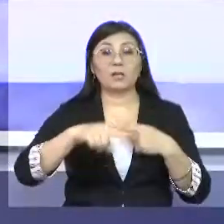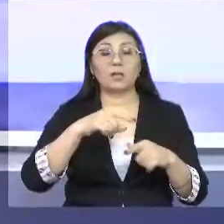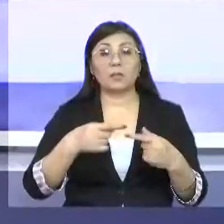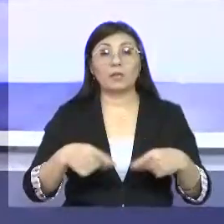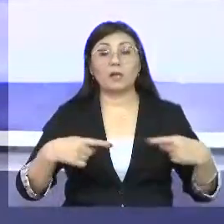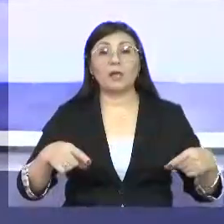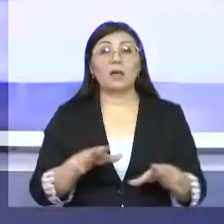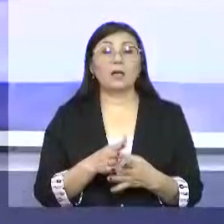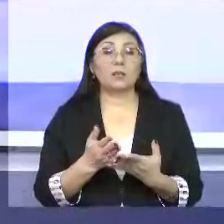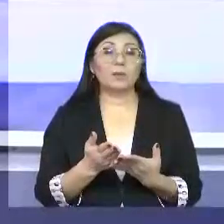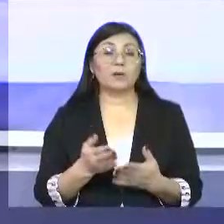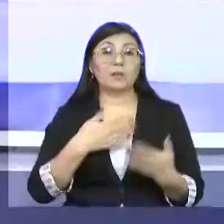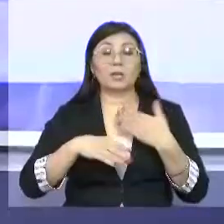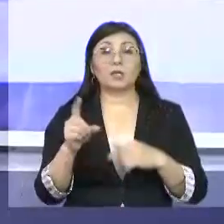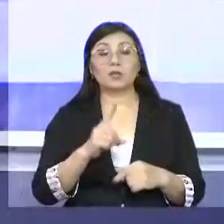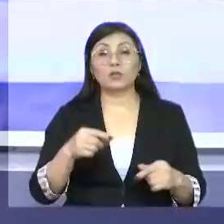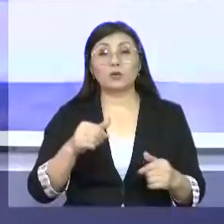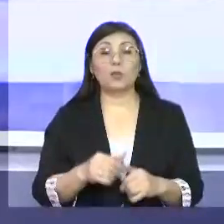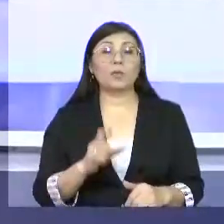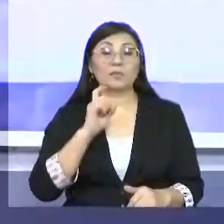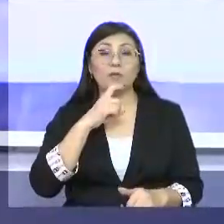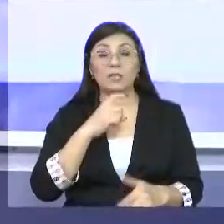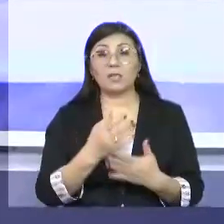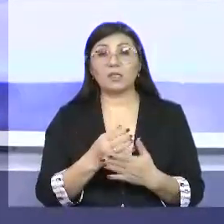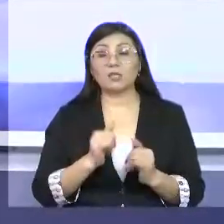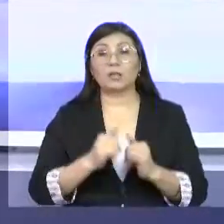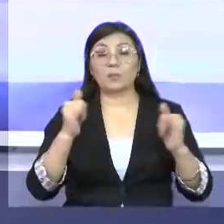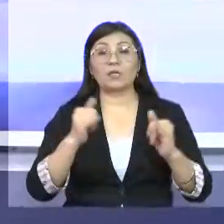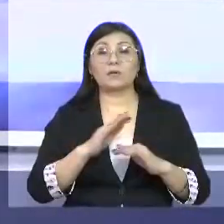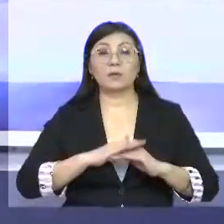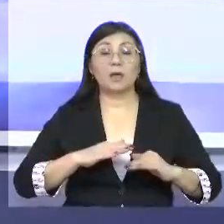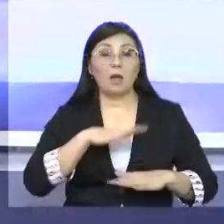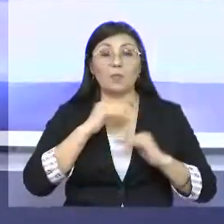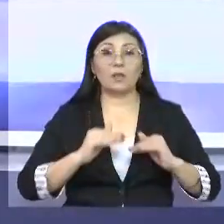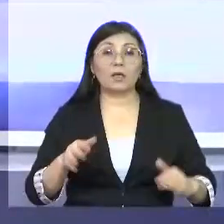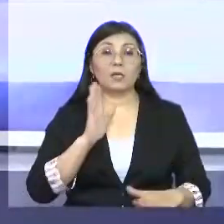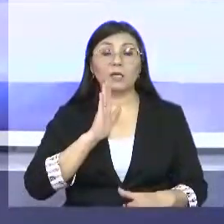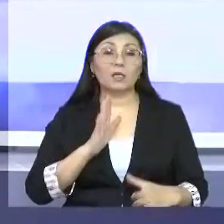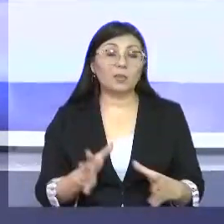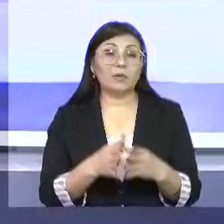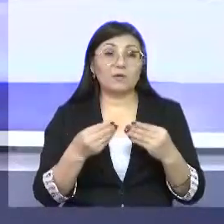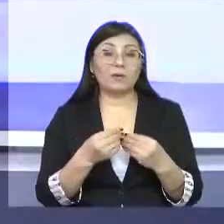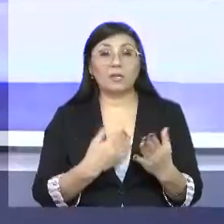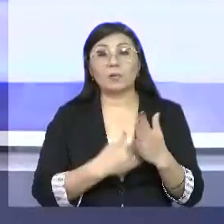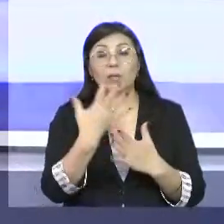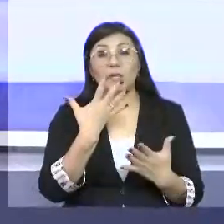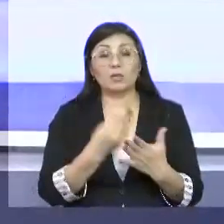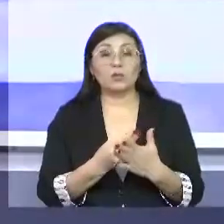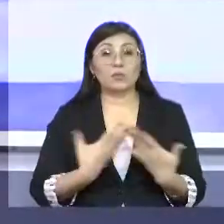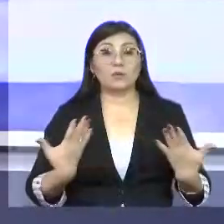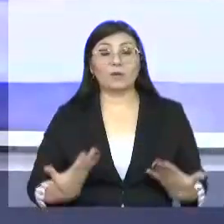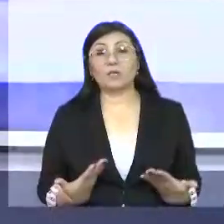различным направлениям. Отрадно, что вклад в экономическое развитие вносится и многодетными семьями, которые таким образом повышают собственное